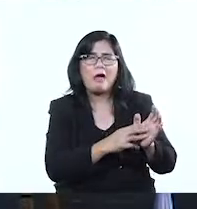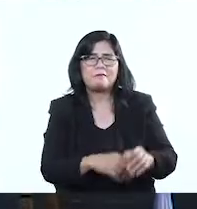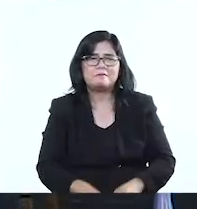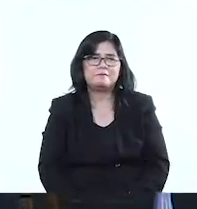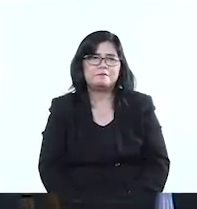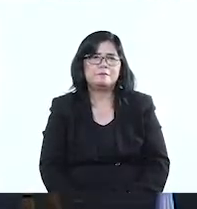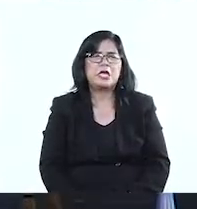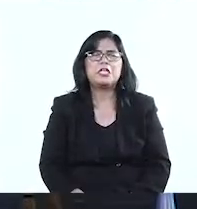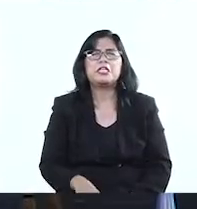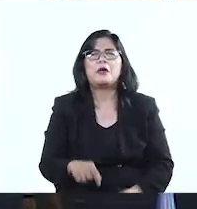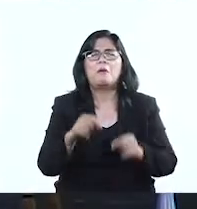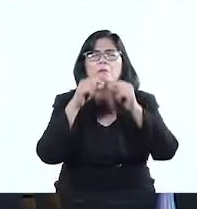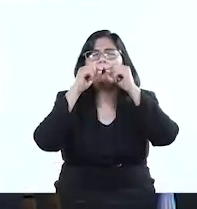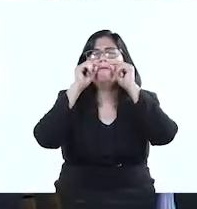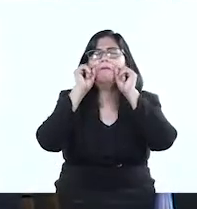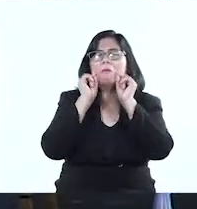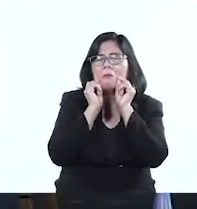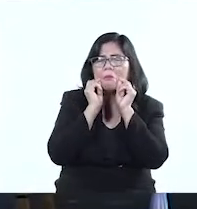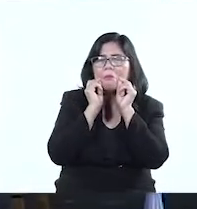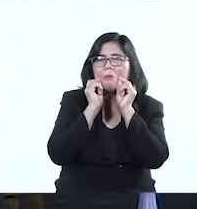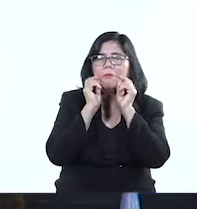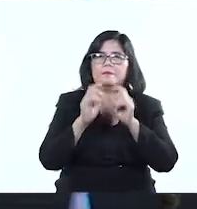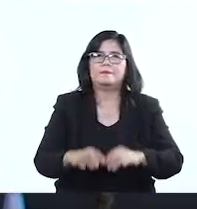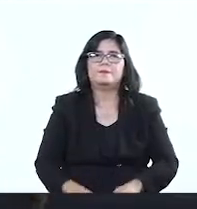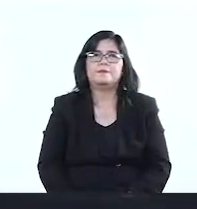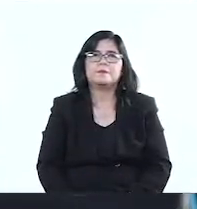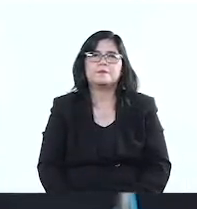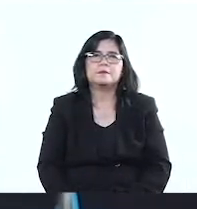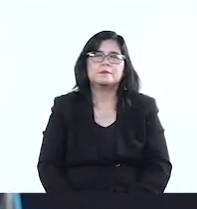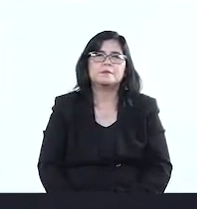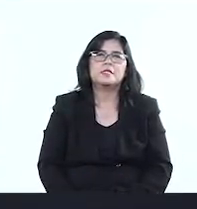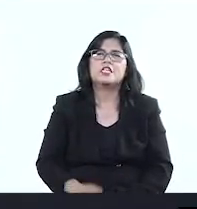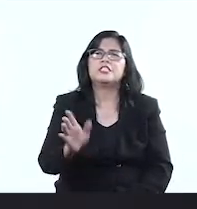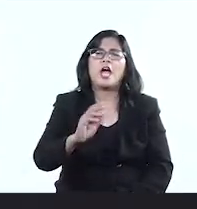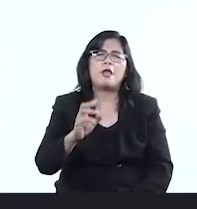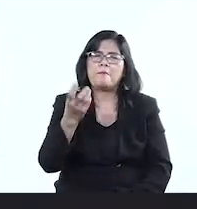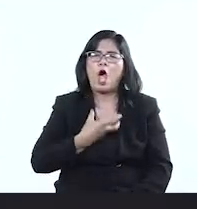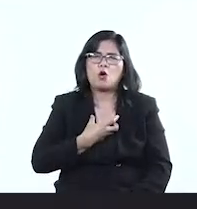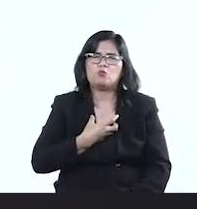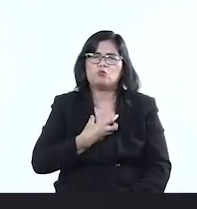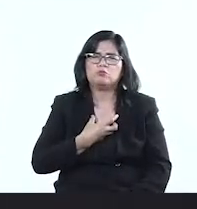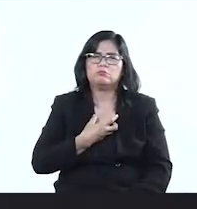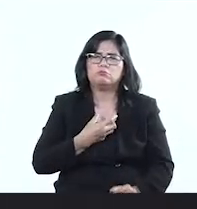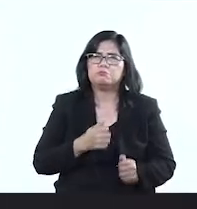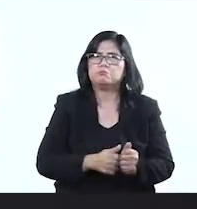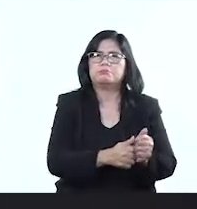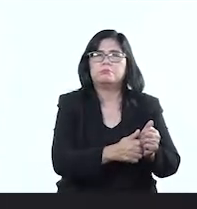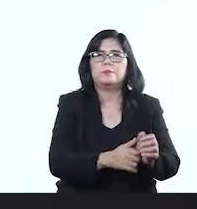bikin asapnya hahaha hehehe Hai selesai ganteng Tuhan